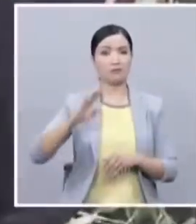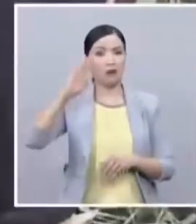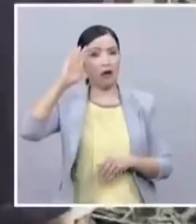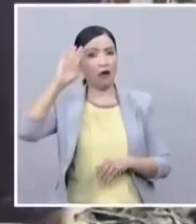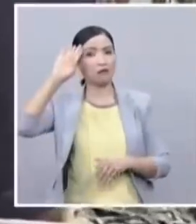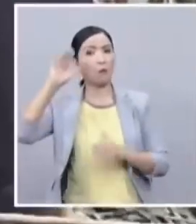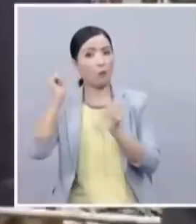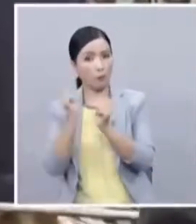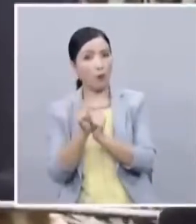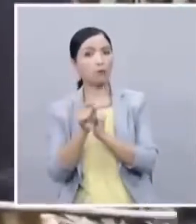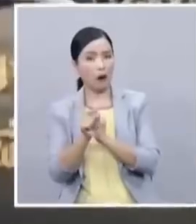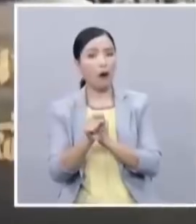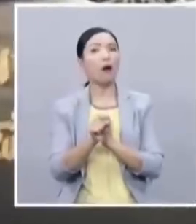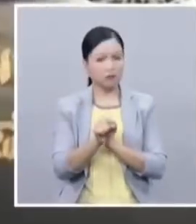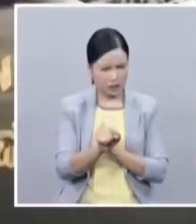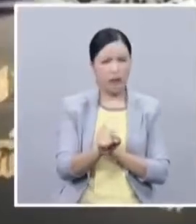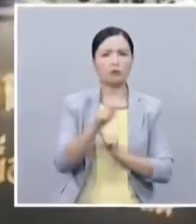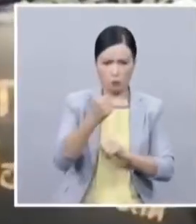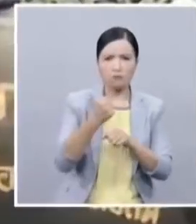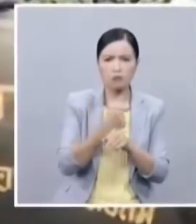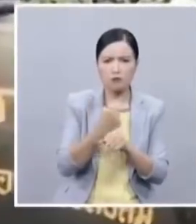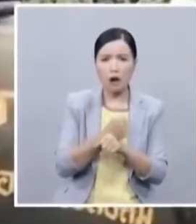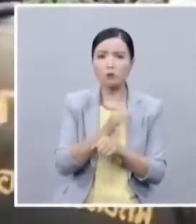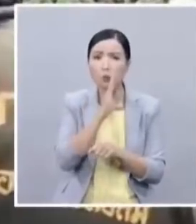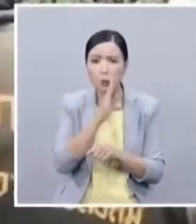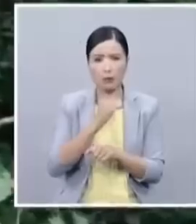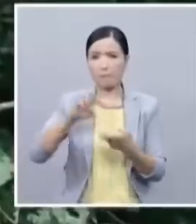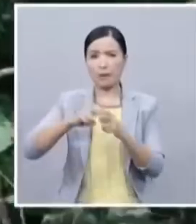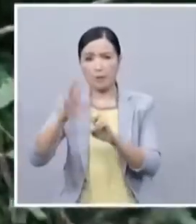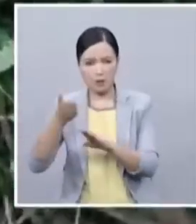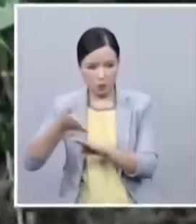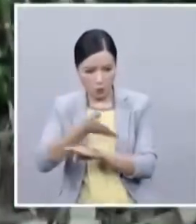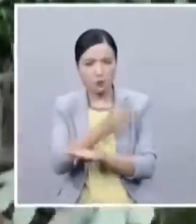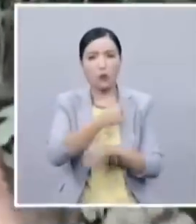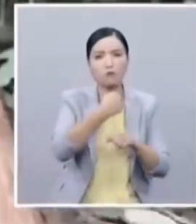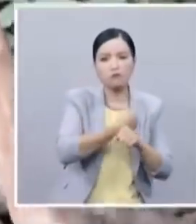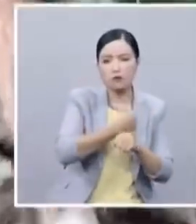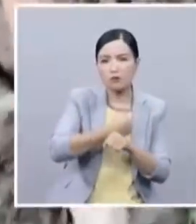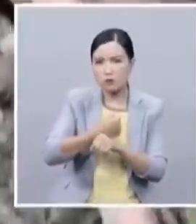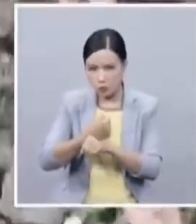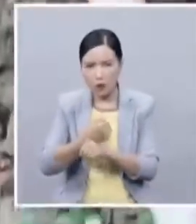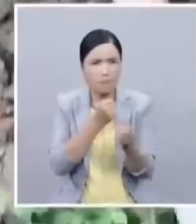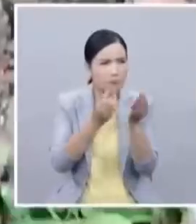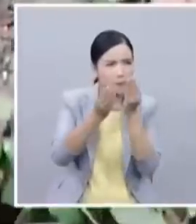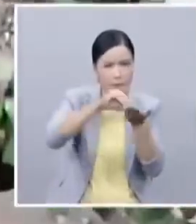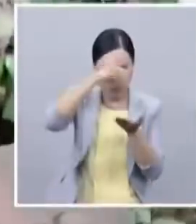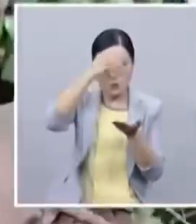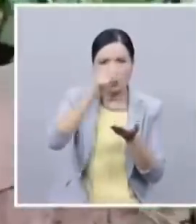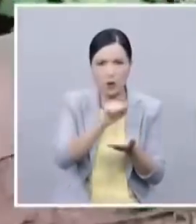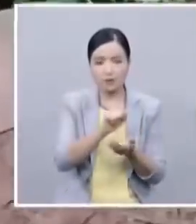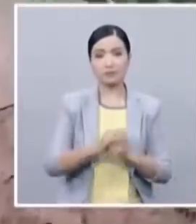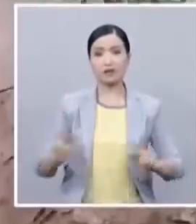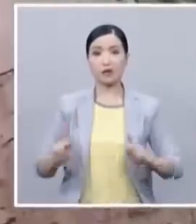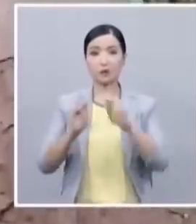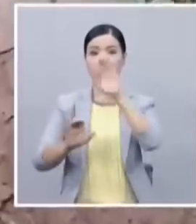เรื่องของที่เราต้องฝึกในยามที่ยังไม่เกิดเหตุการณ์ไปด้วยนะครับกระทรวงมหาดไทยในบทบาทของ